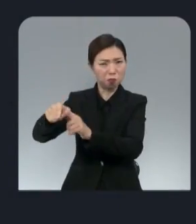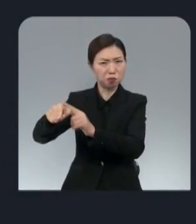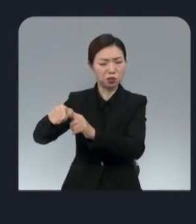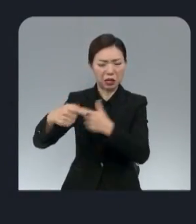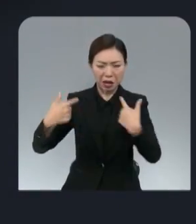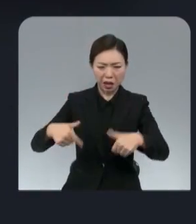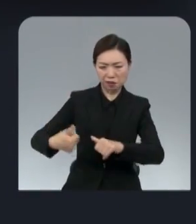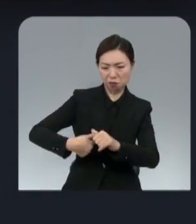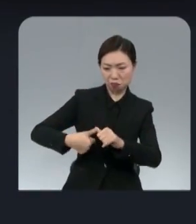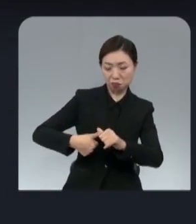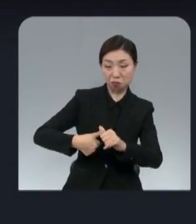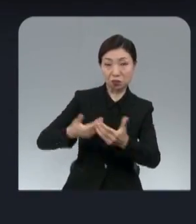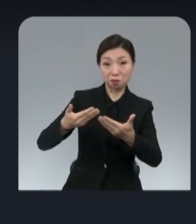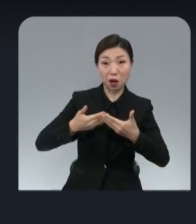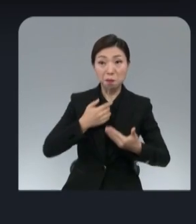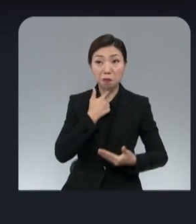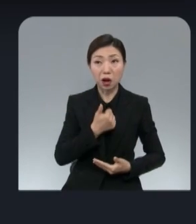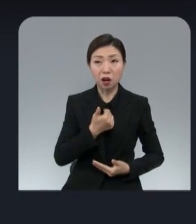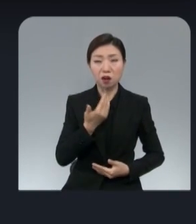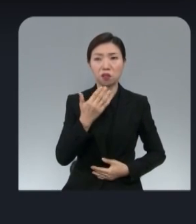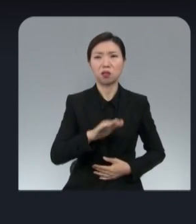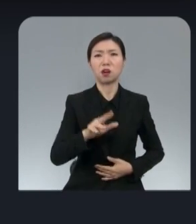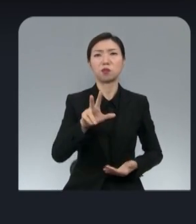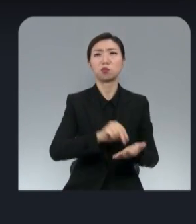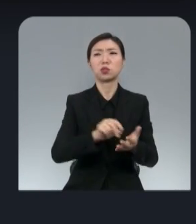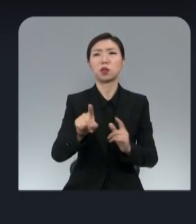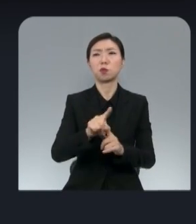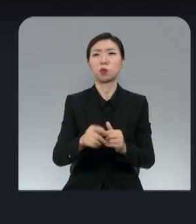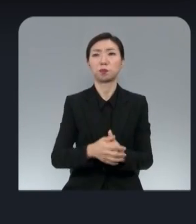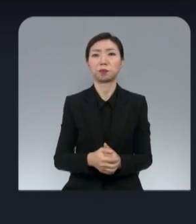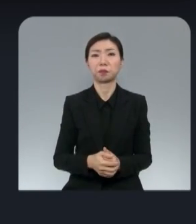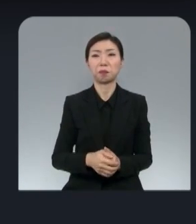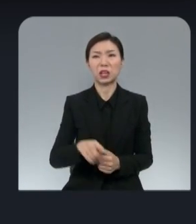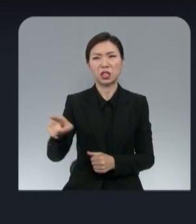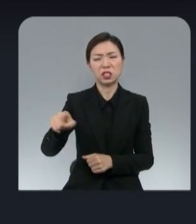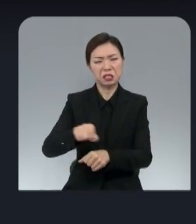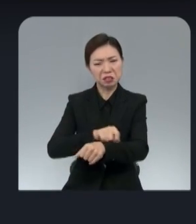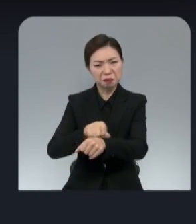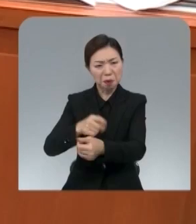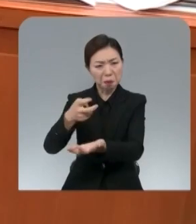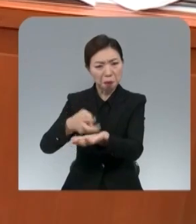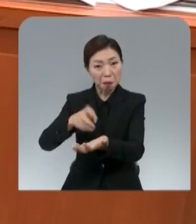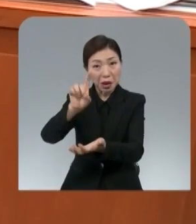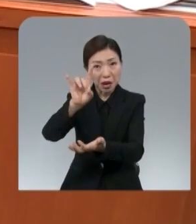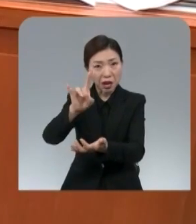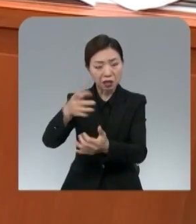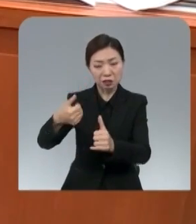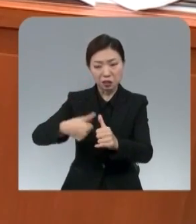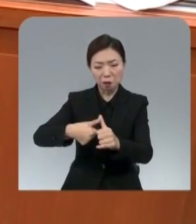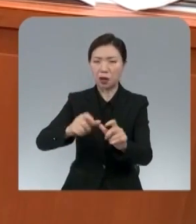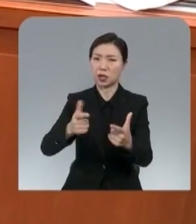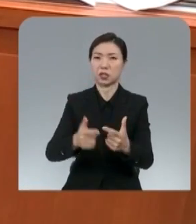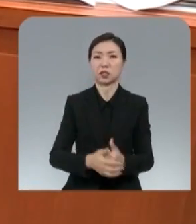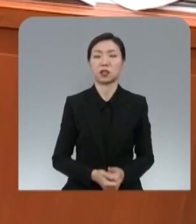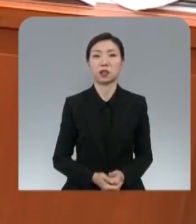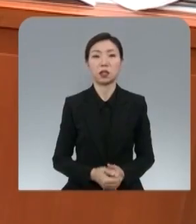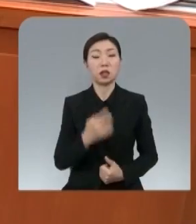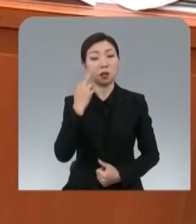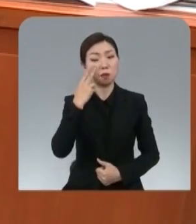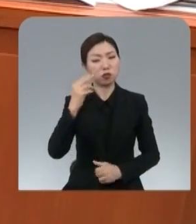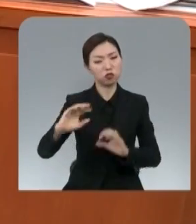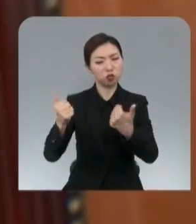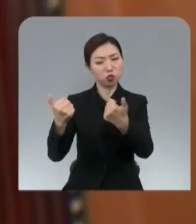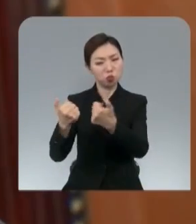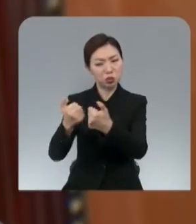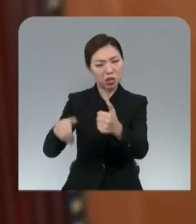제공받았다면서도 자문회사가 재건법만을 특정해 정보를 제공한 것은 아니라고 했습니다. 미 의회 동향에 대한 일반적